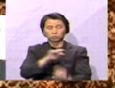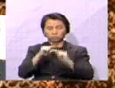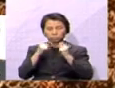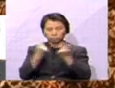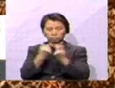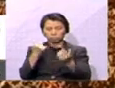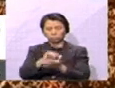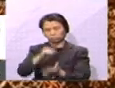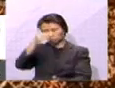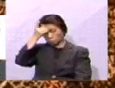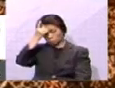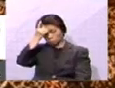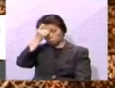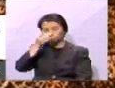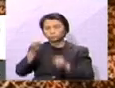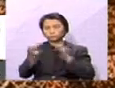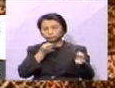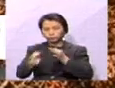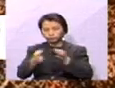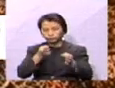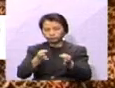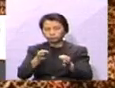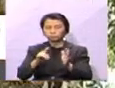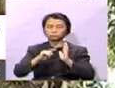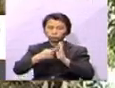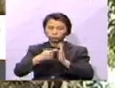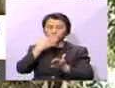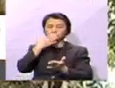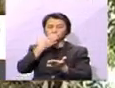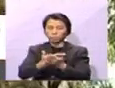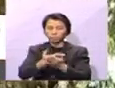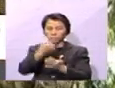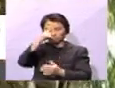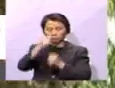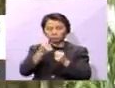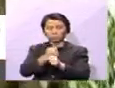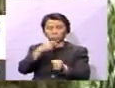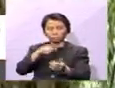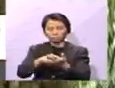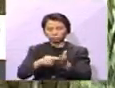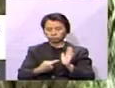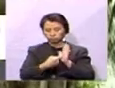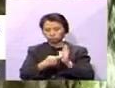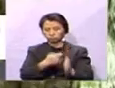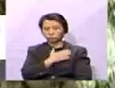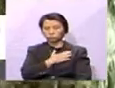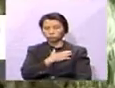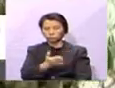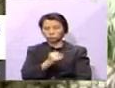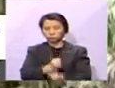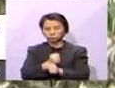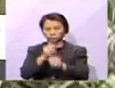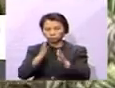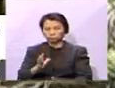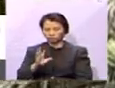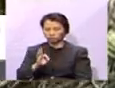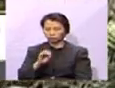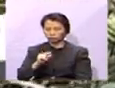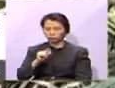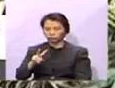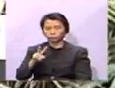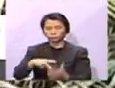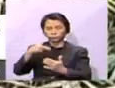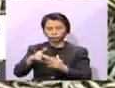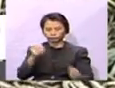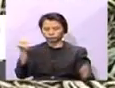itu Datuk Zakaria Arshad menjelaskan ia permulaan yang baik bagi tahun ini yang menunjukkan komitmen wargakerja fgv dalam program